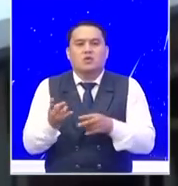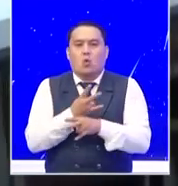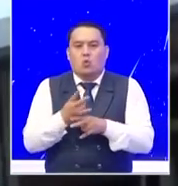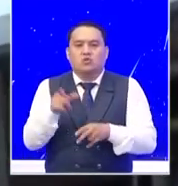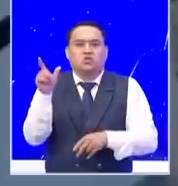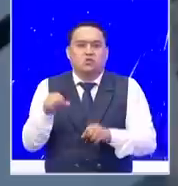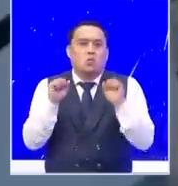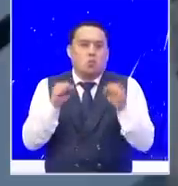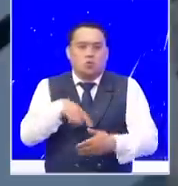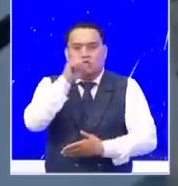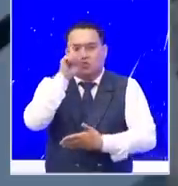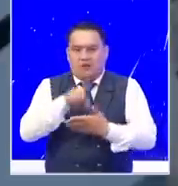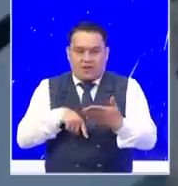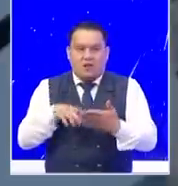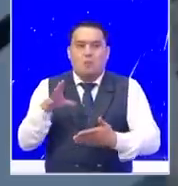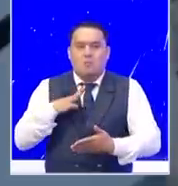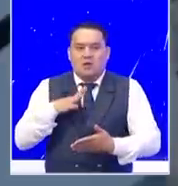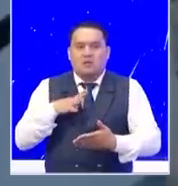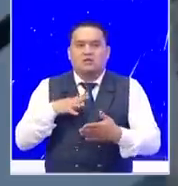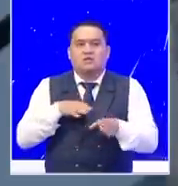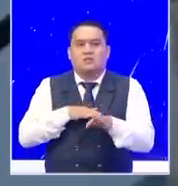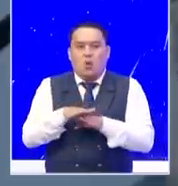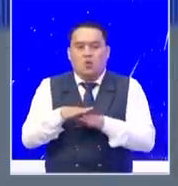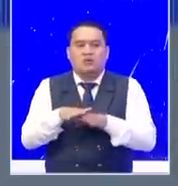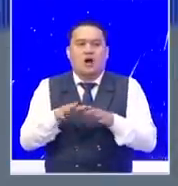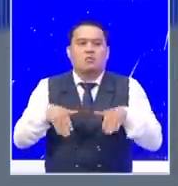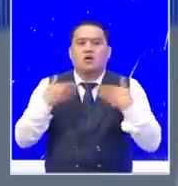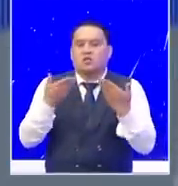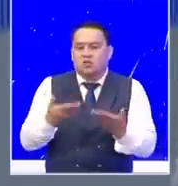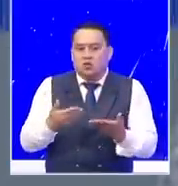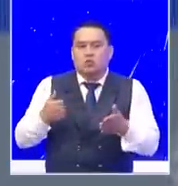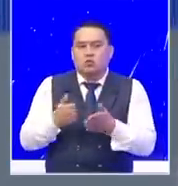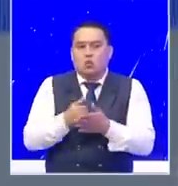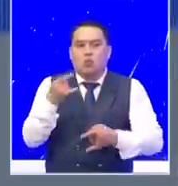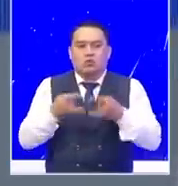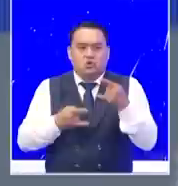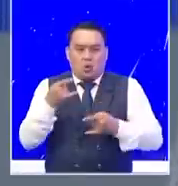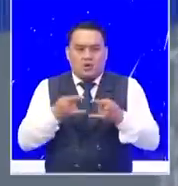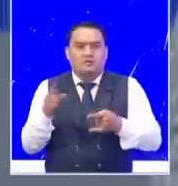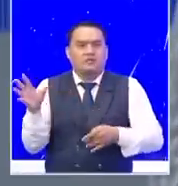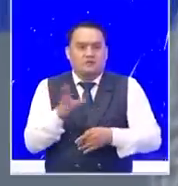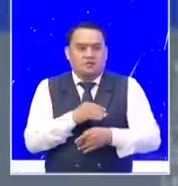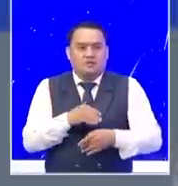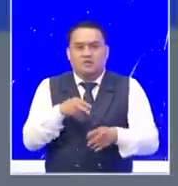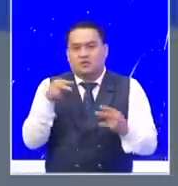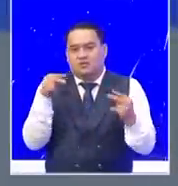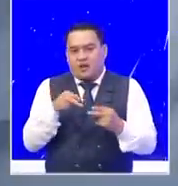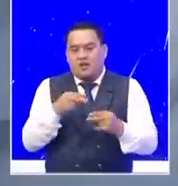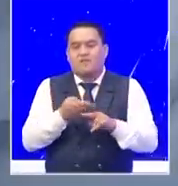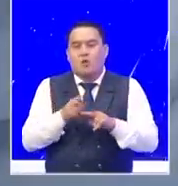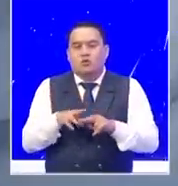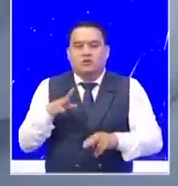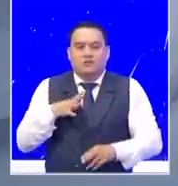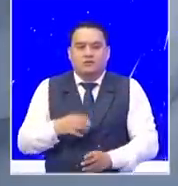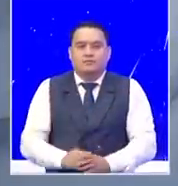этому человеку можно довериться. Бывало, что он мог разобраться в ситуации обратившегося еще до съемок передачи. Мы все были этому свидетелями, признается